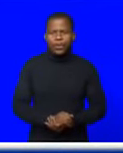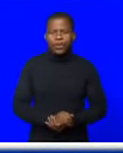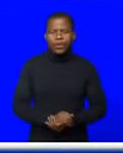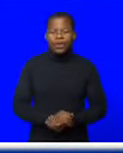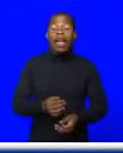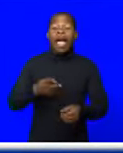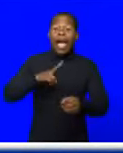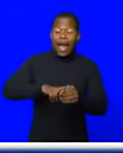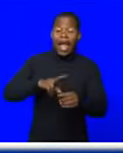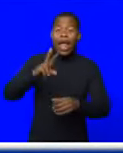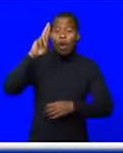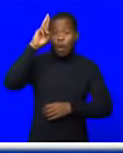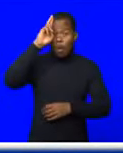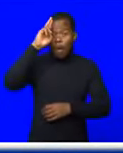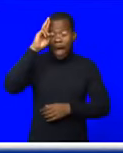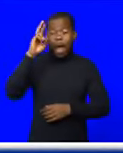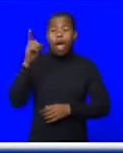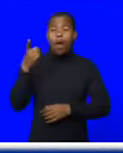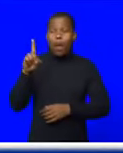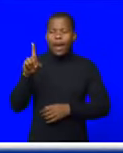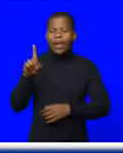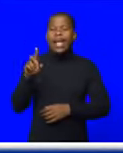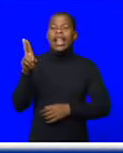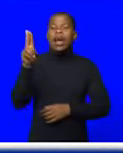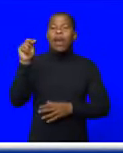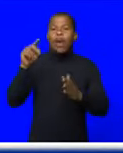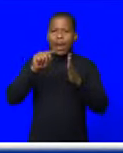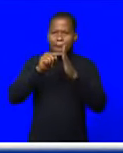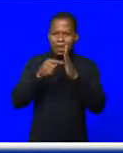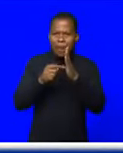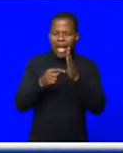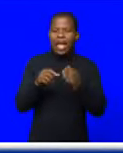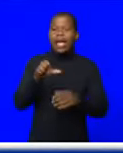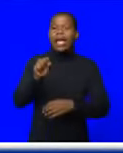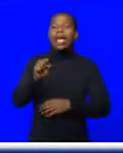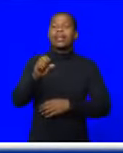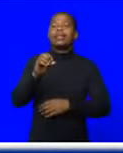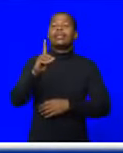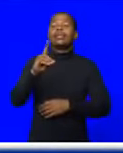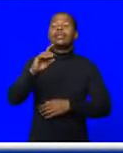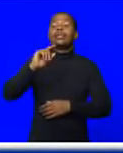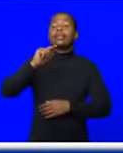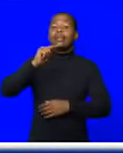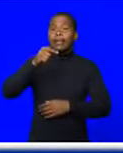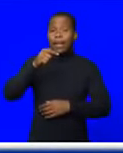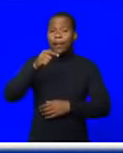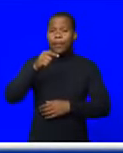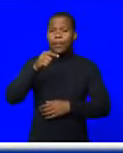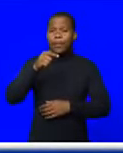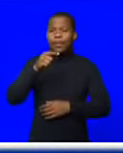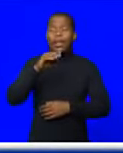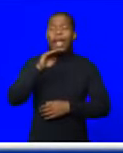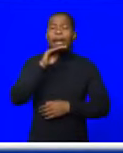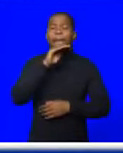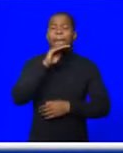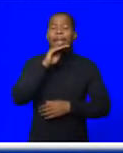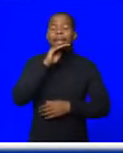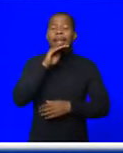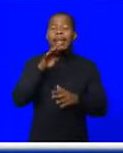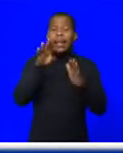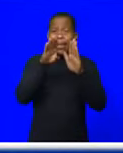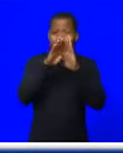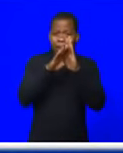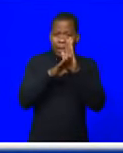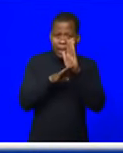sitawukhumbula kuphela ukuthi lama SDGs lekungona mikhomo lekungona lesikalo sethu